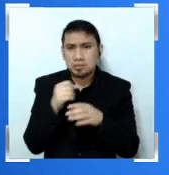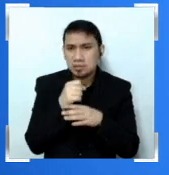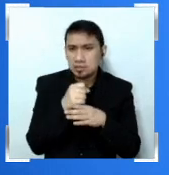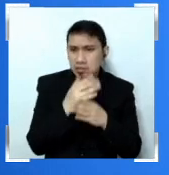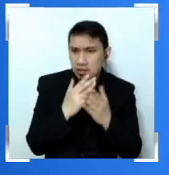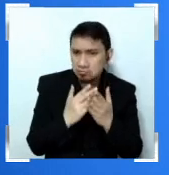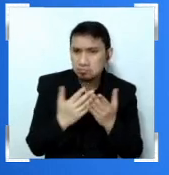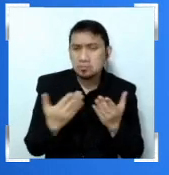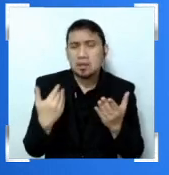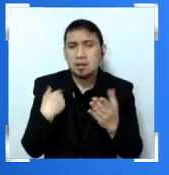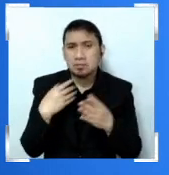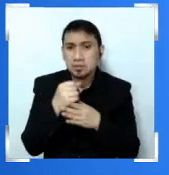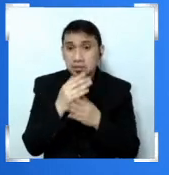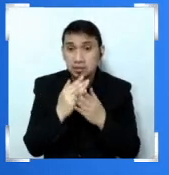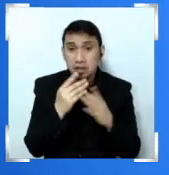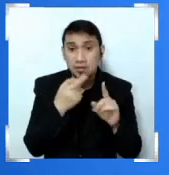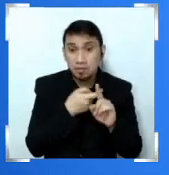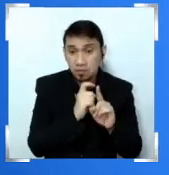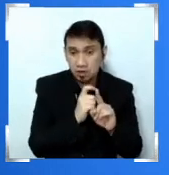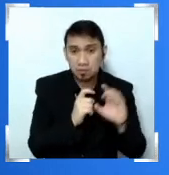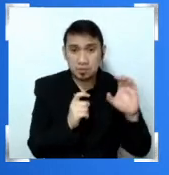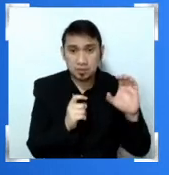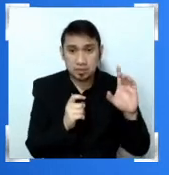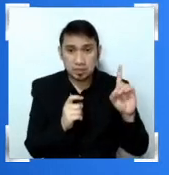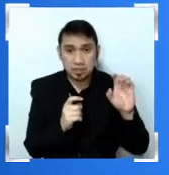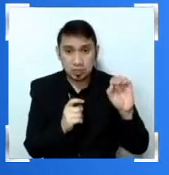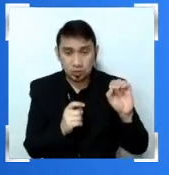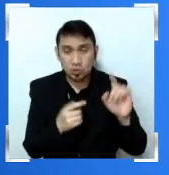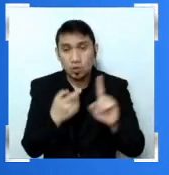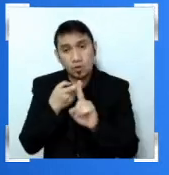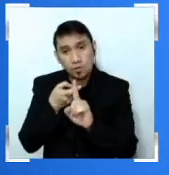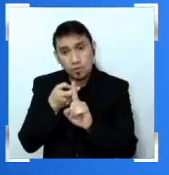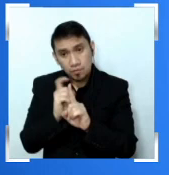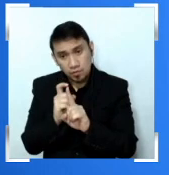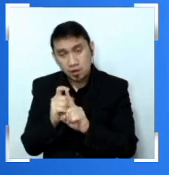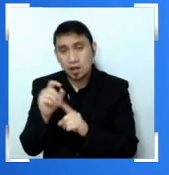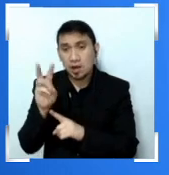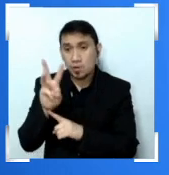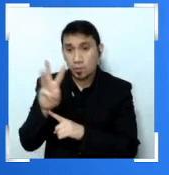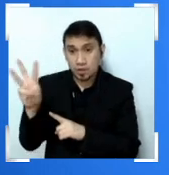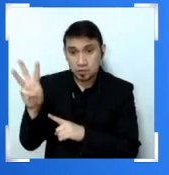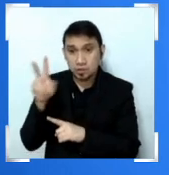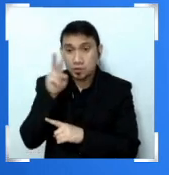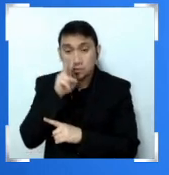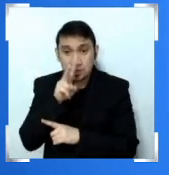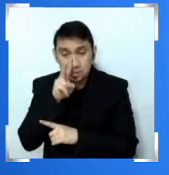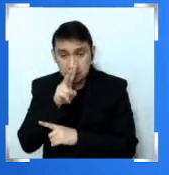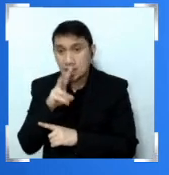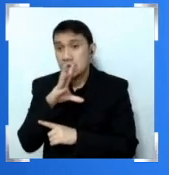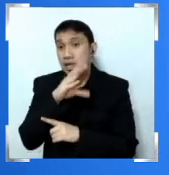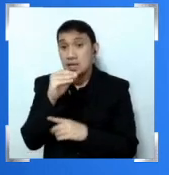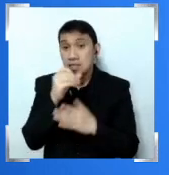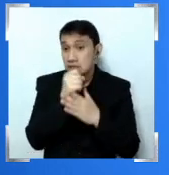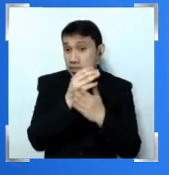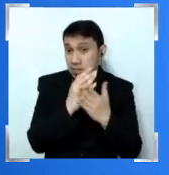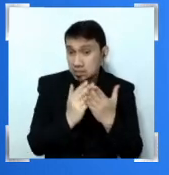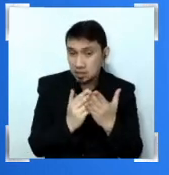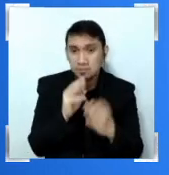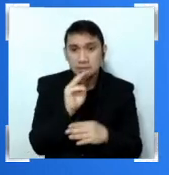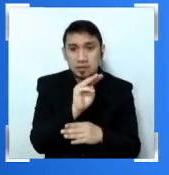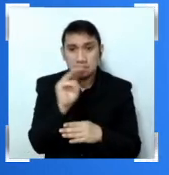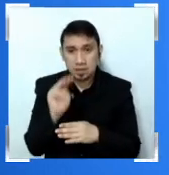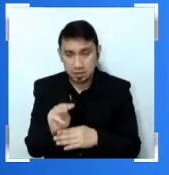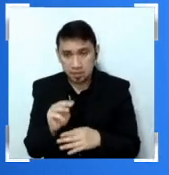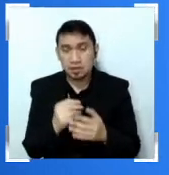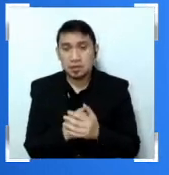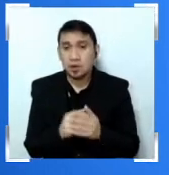na nanggaling sa CDO, nanggaling sa Western Visayas, at nanggaling din sa Manila na walang